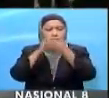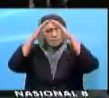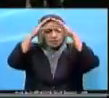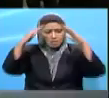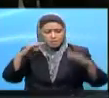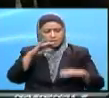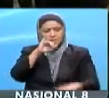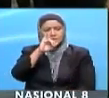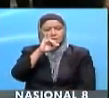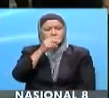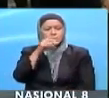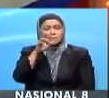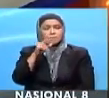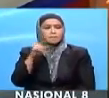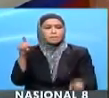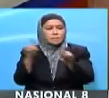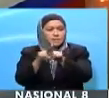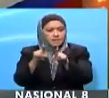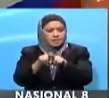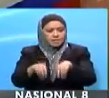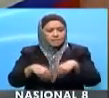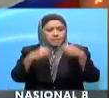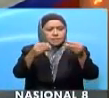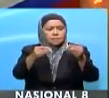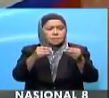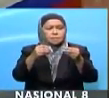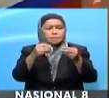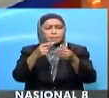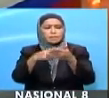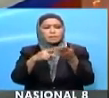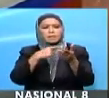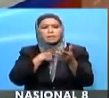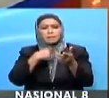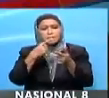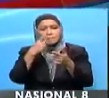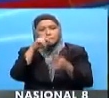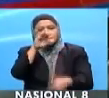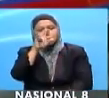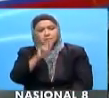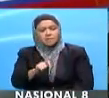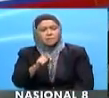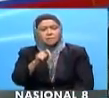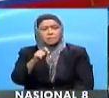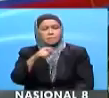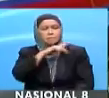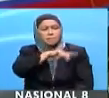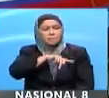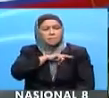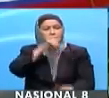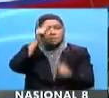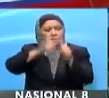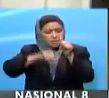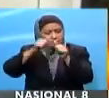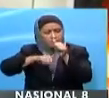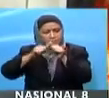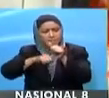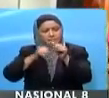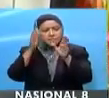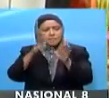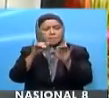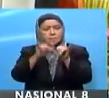turut disumbangkan kit keperluan peribadi kepada setiap penghuninya. Rumah Ehsan warga Mas ini mempunyai